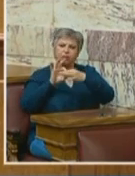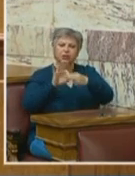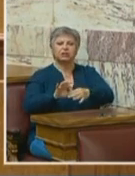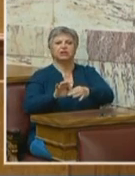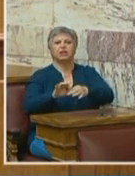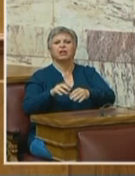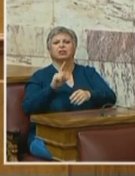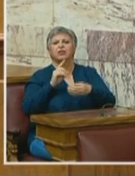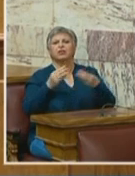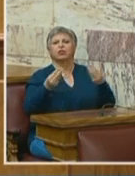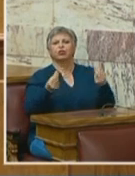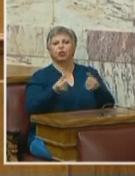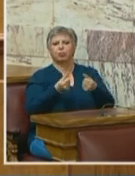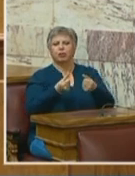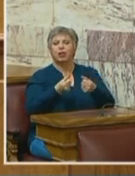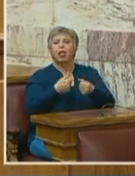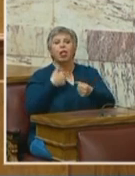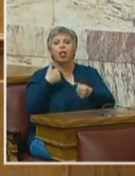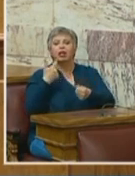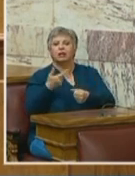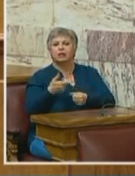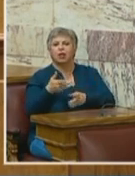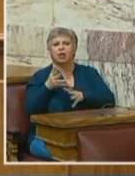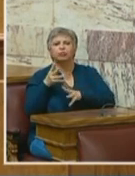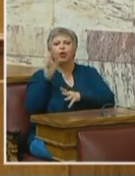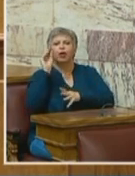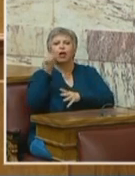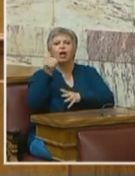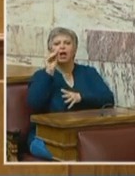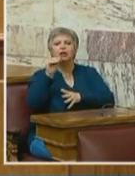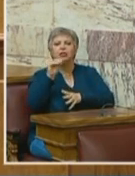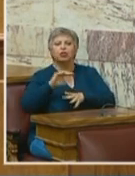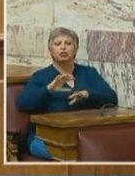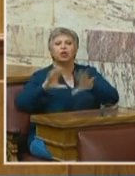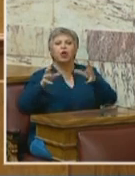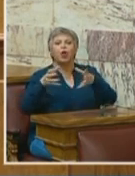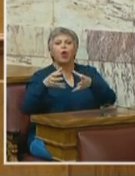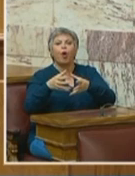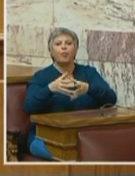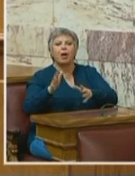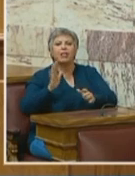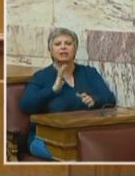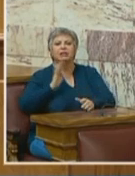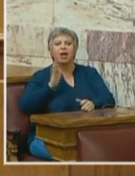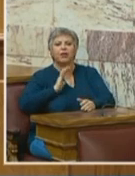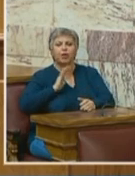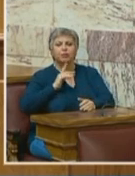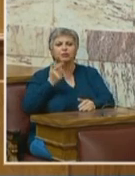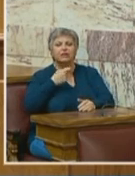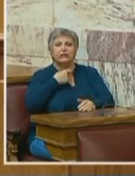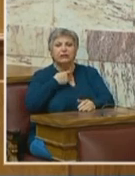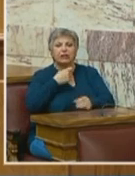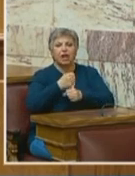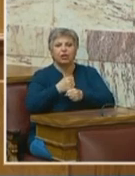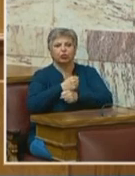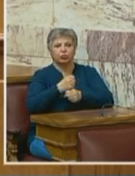τον πόνο των πιο αδύναμων συμπολιτών μας και κυρίως την αδιαφορία και την ανικανότητα της σημερινής κυβέρνησης. Κάτι που